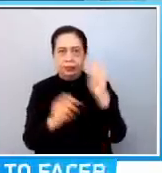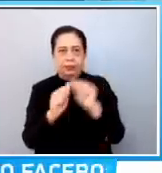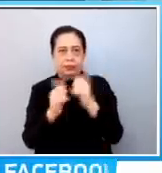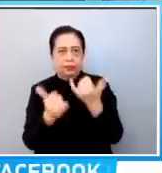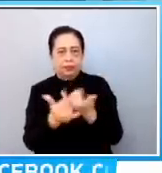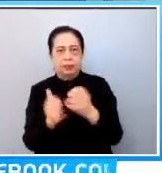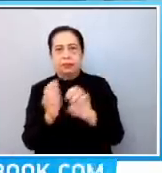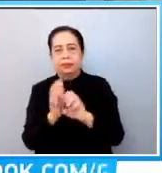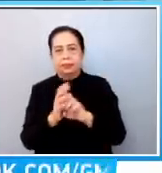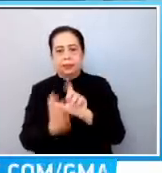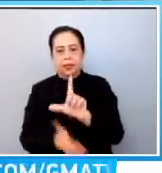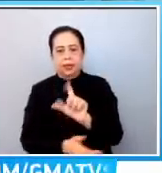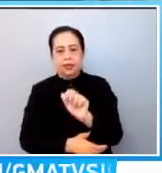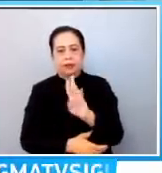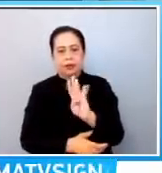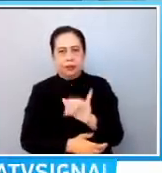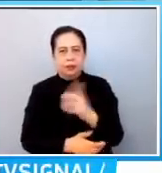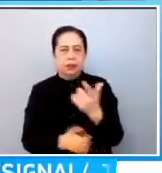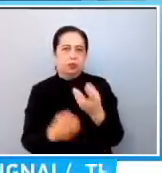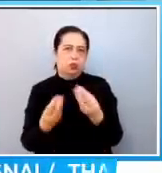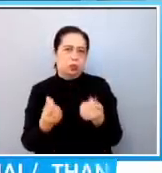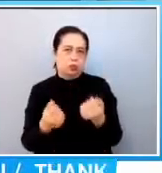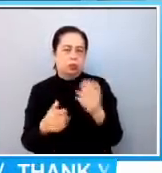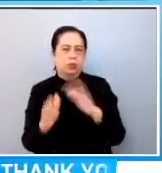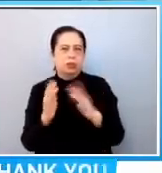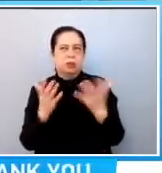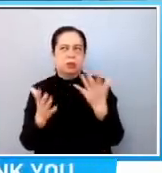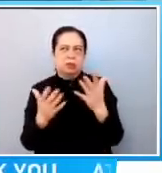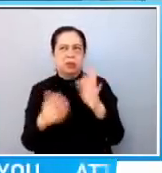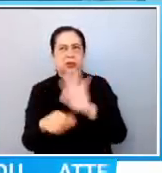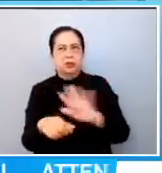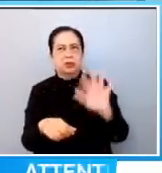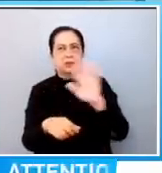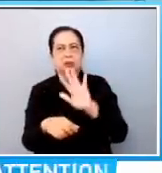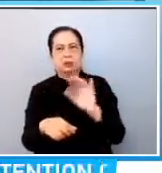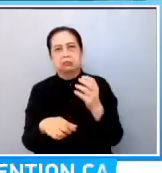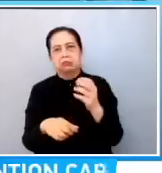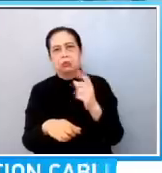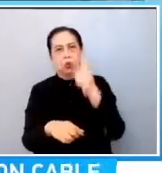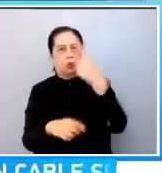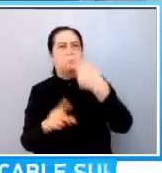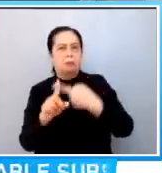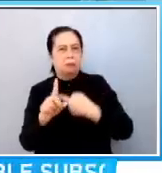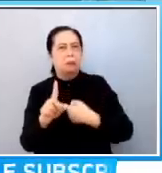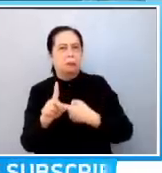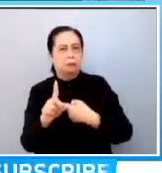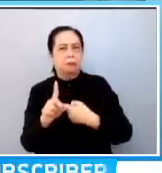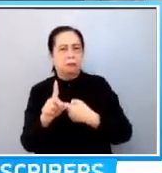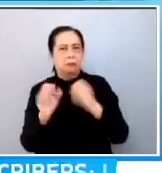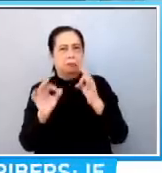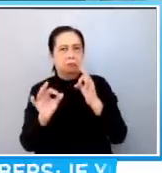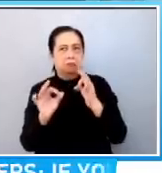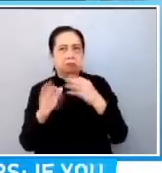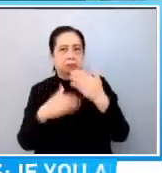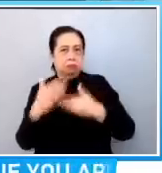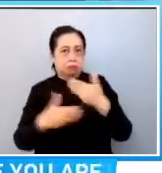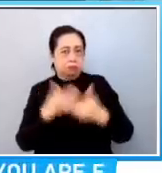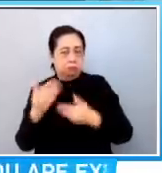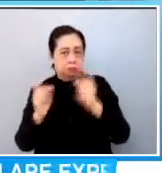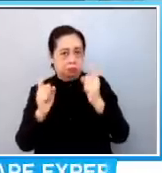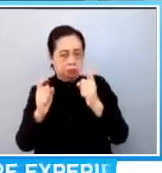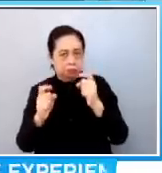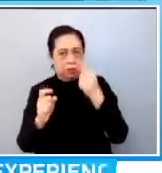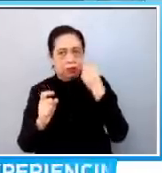to resolve. So siguro papakakain pa ng mga siguro isang buwan kung mabilis sa magiging proseso para doon